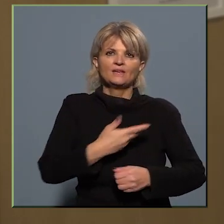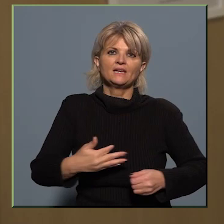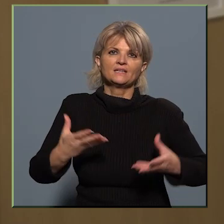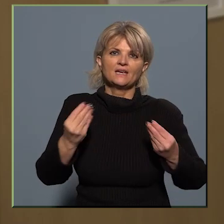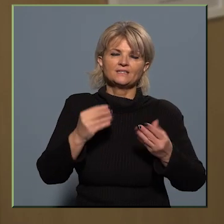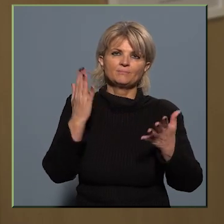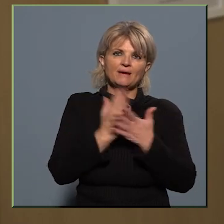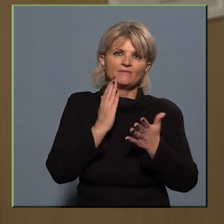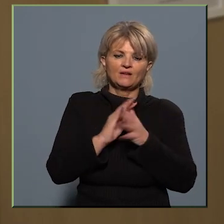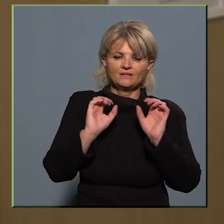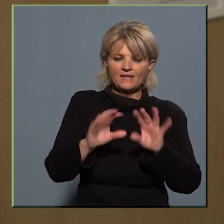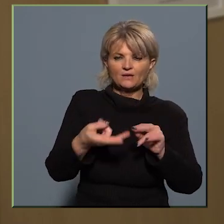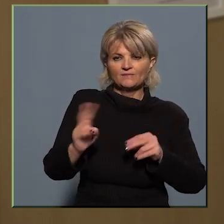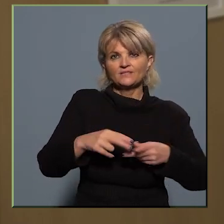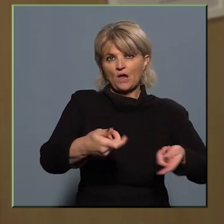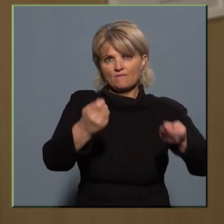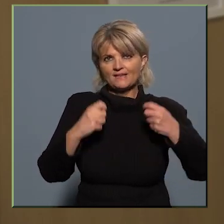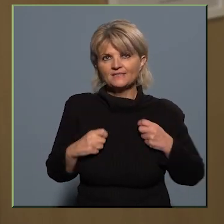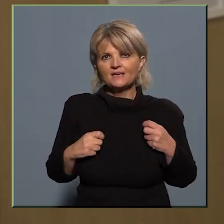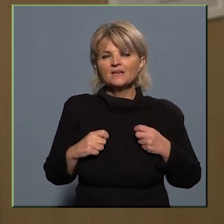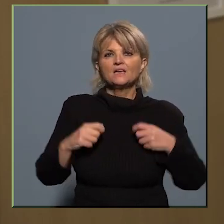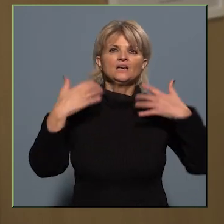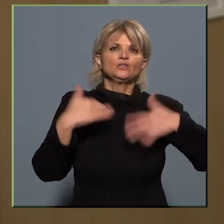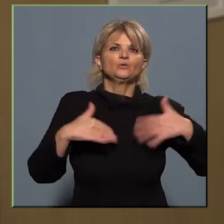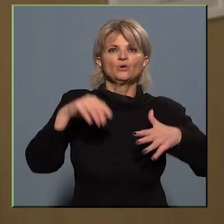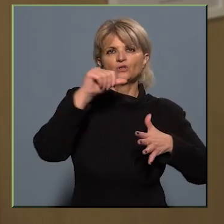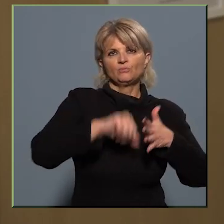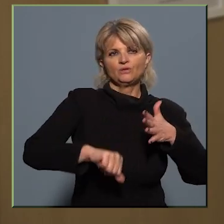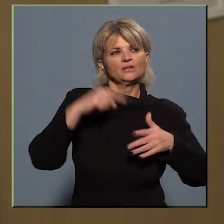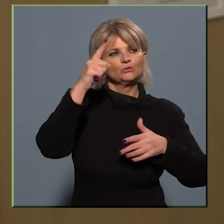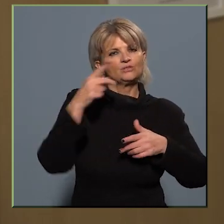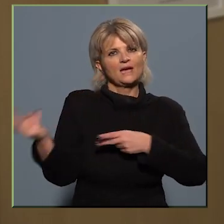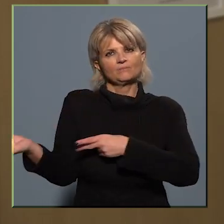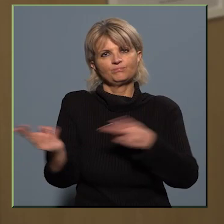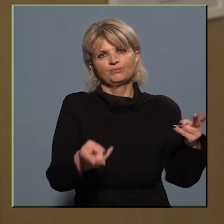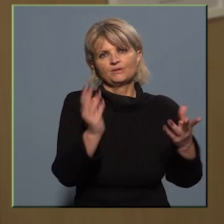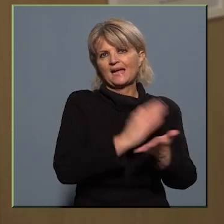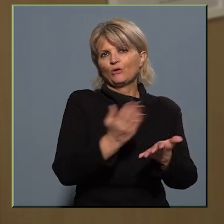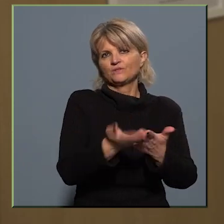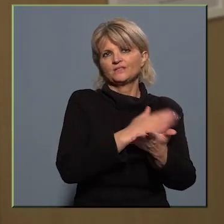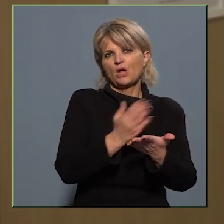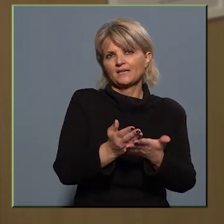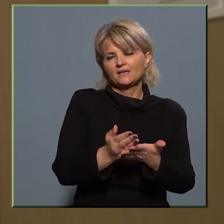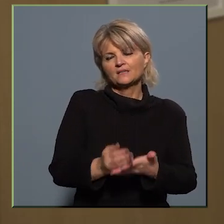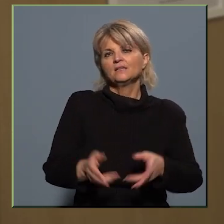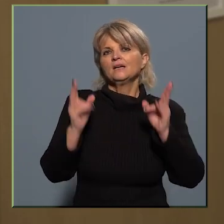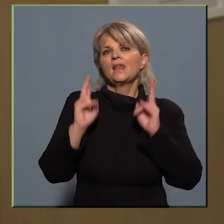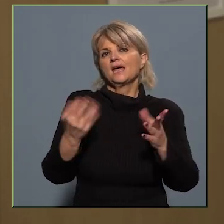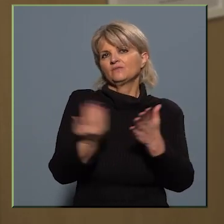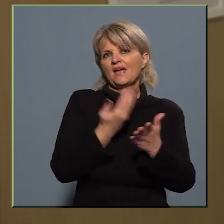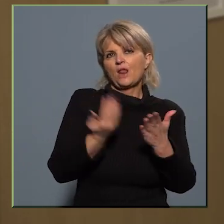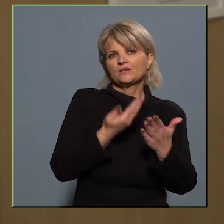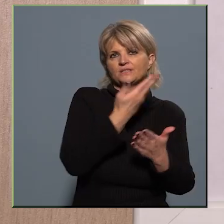tároltuk, ezért visszaveszik tőlünk, a sürgős műtétekhez el tudják osztani, tehát ezeket a vérkészítményeket lehetőség szerint felhasználják,